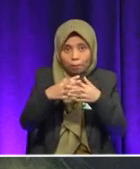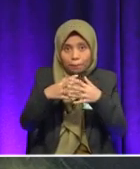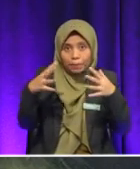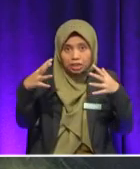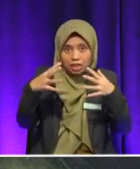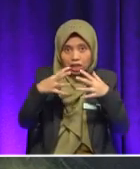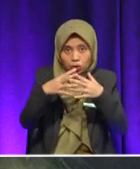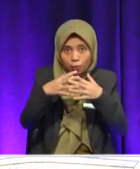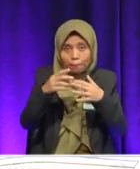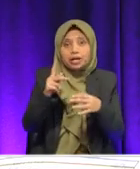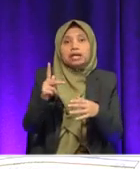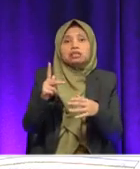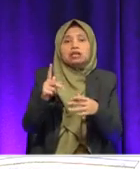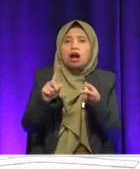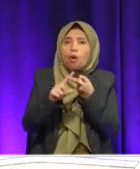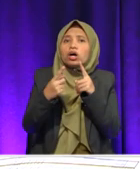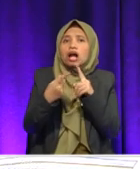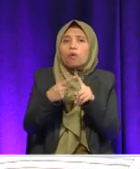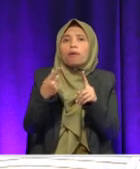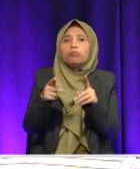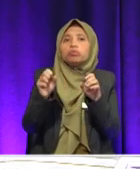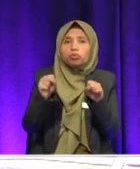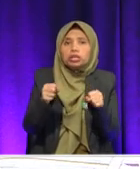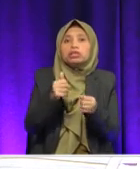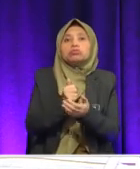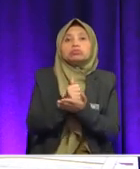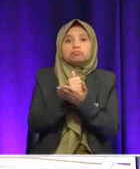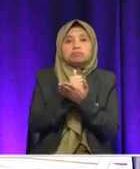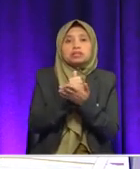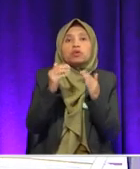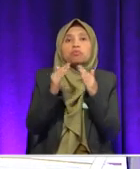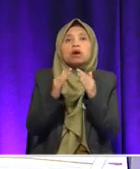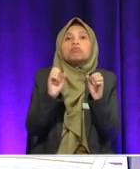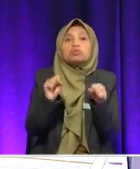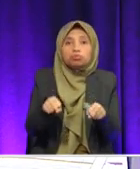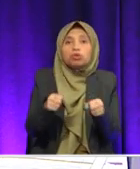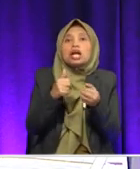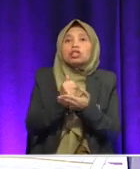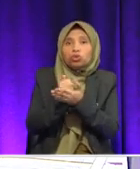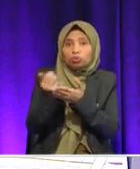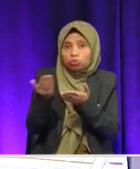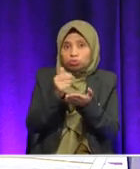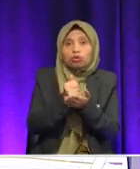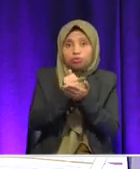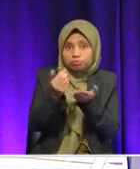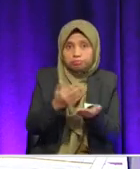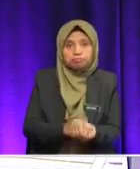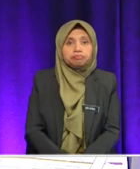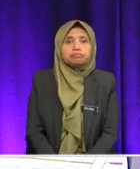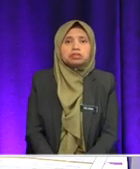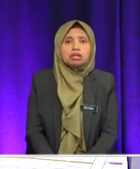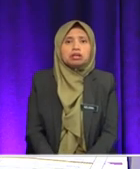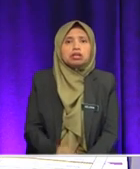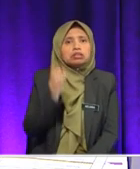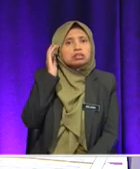mungkin rekan-rekan saya di rumah Boleh sama-sama bantu saya coba tengok ini macam besi